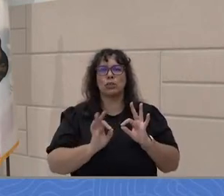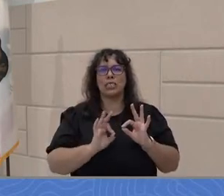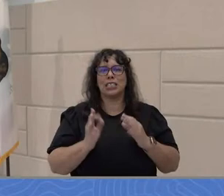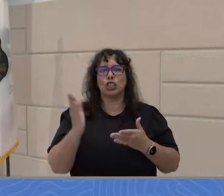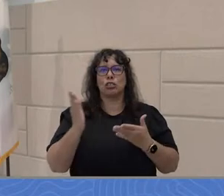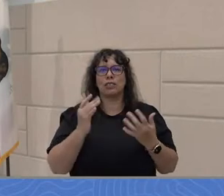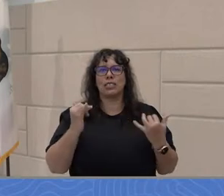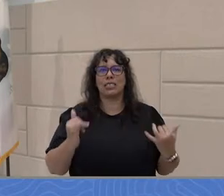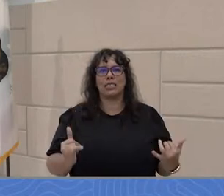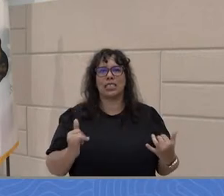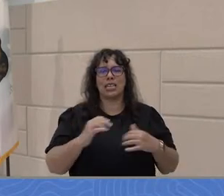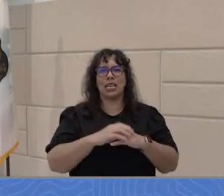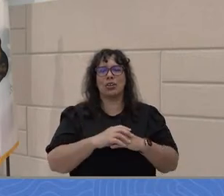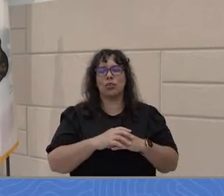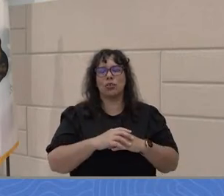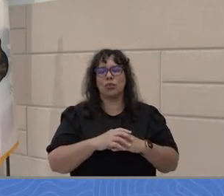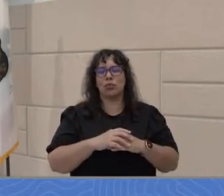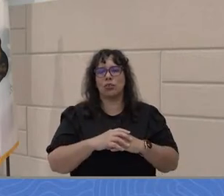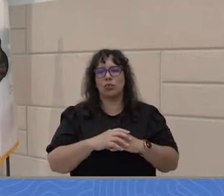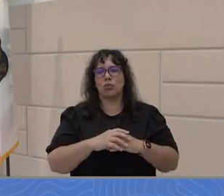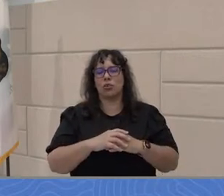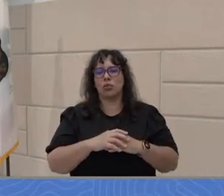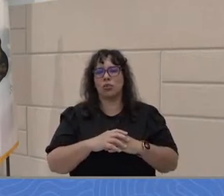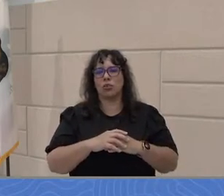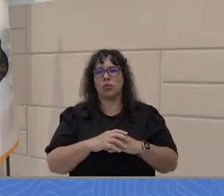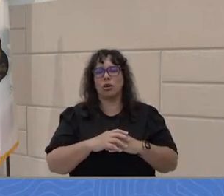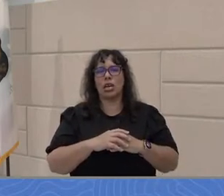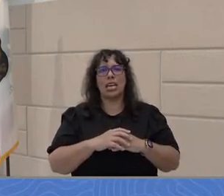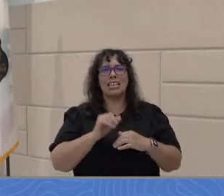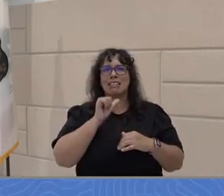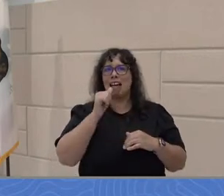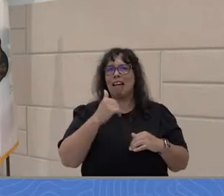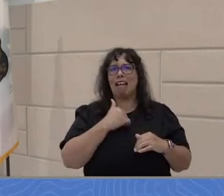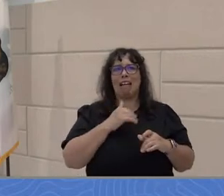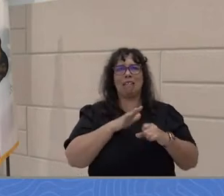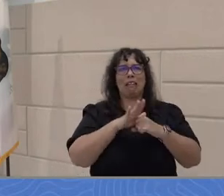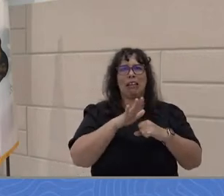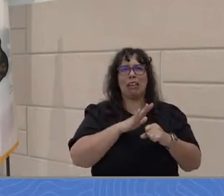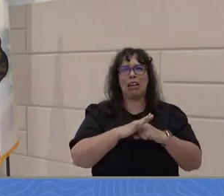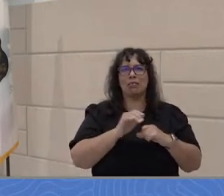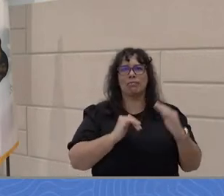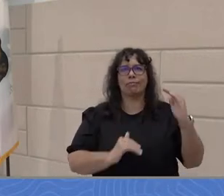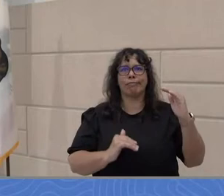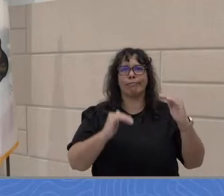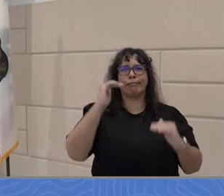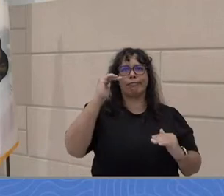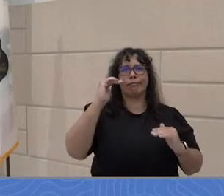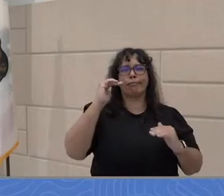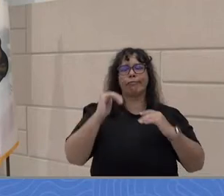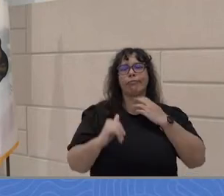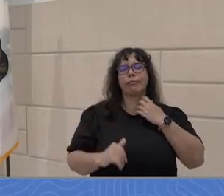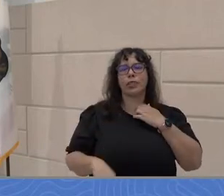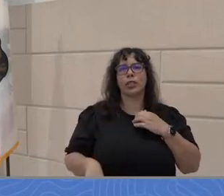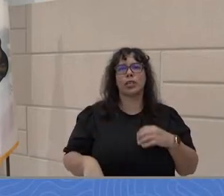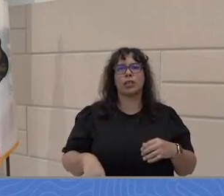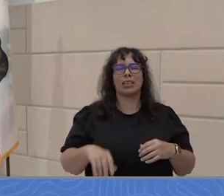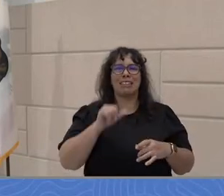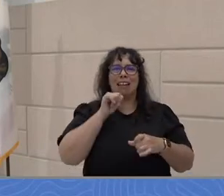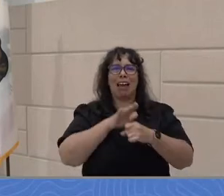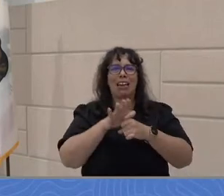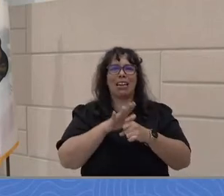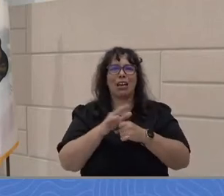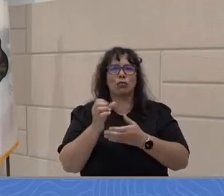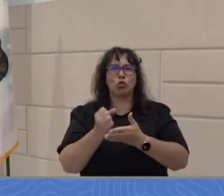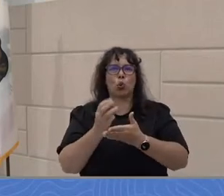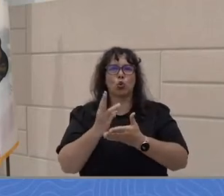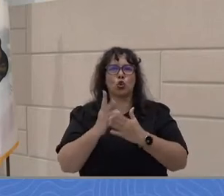ប្រើច្រើនពេកជំនួយបកប្រែភាសាពីព្រោះអីបុគ្គលិកធ្វើការបកប្រែភាសាទាំងខ្មែរទាំងអង់គ្លេសប្រ